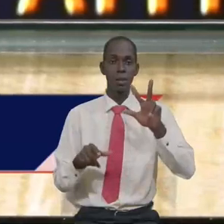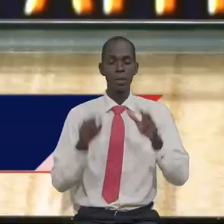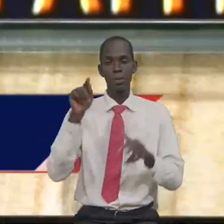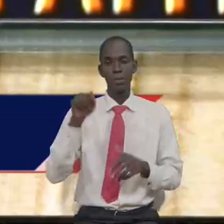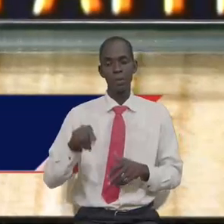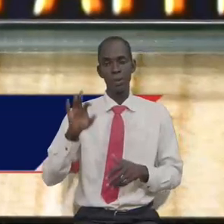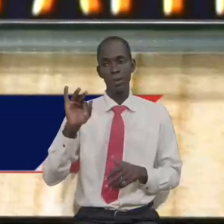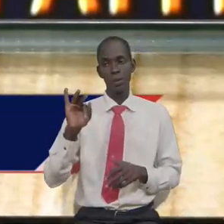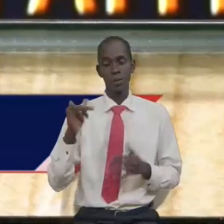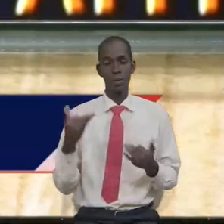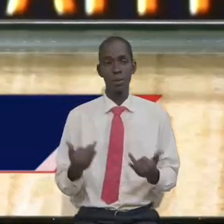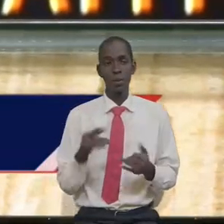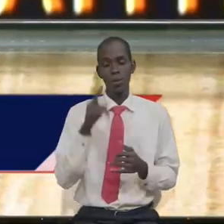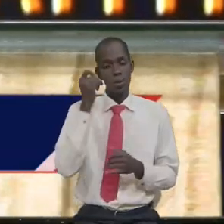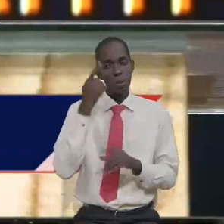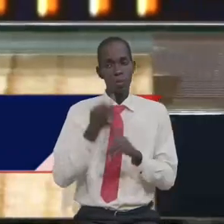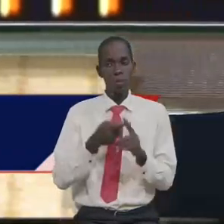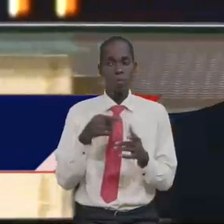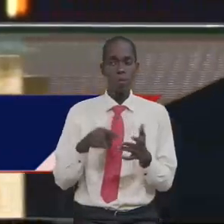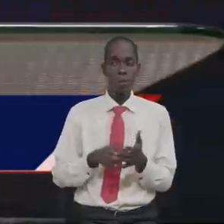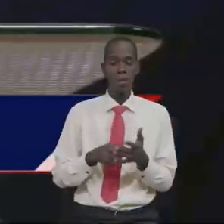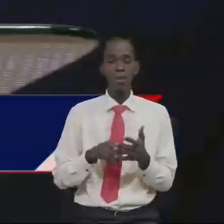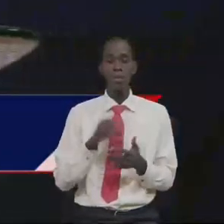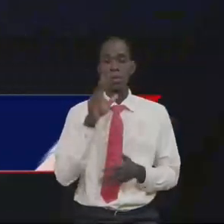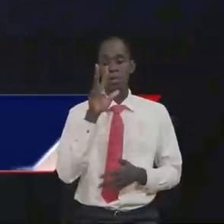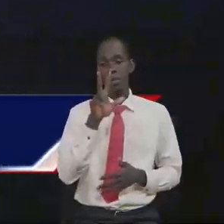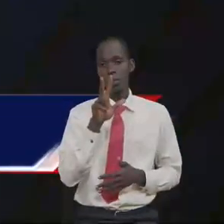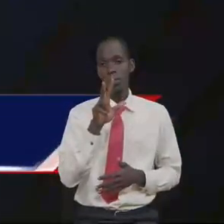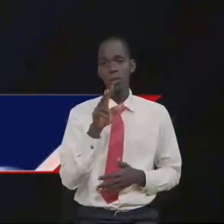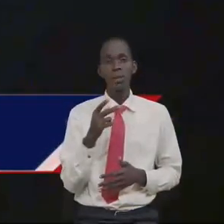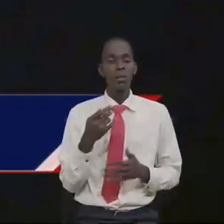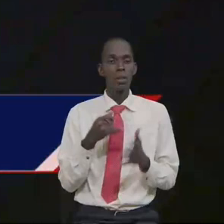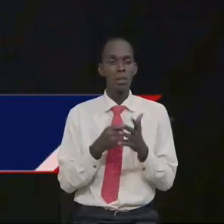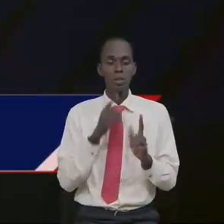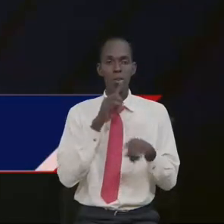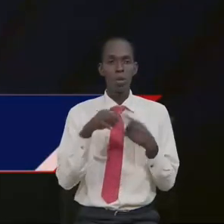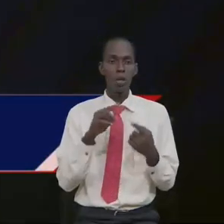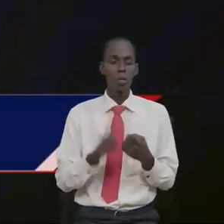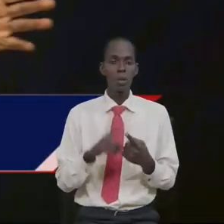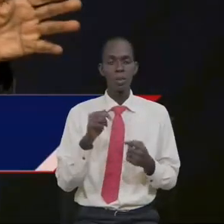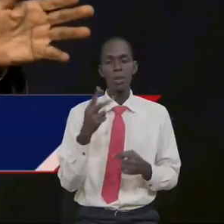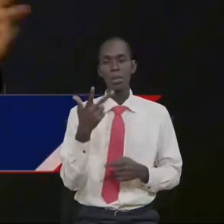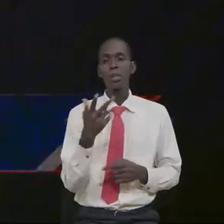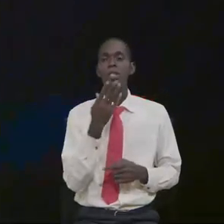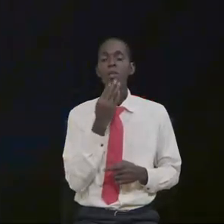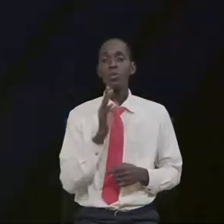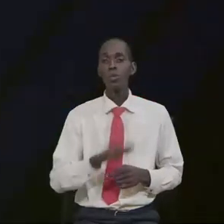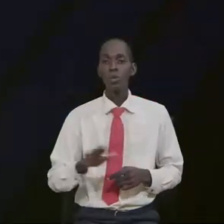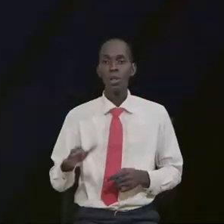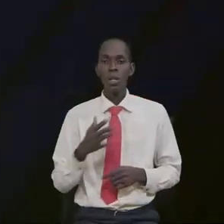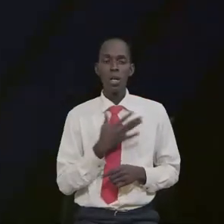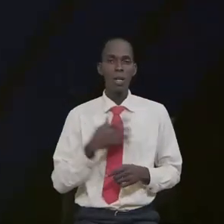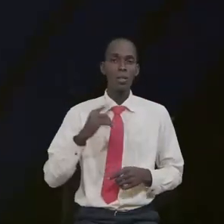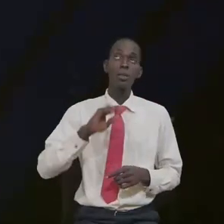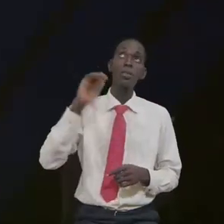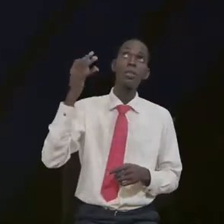vous comprenez, dans ce chapitre 3, nous allons voir Sadrach, Meshach et Abednego. Nous allons voir la grâce de Dieu dans